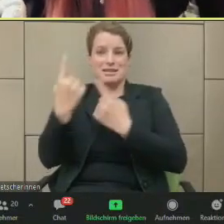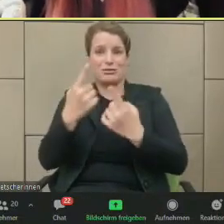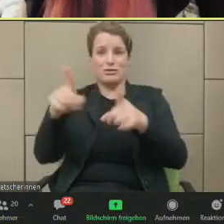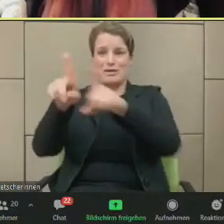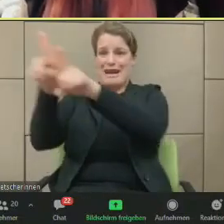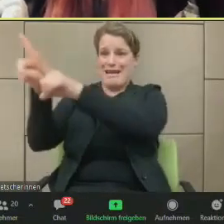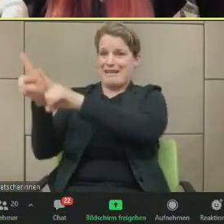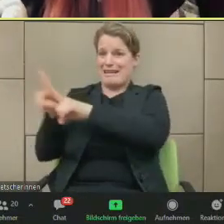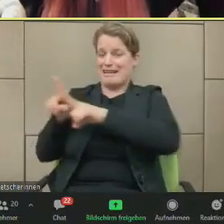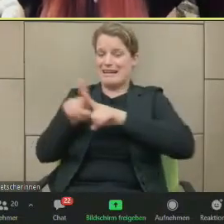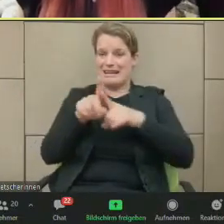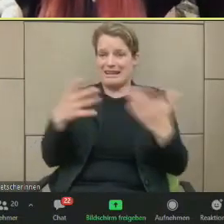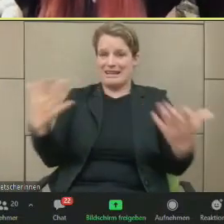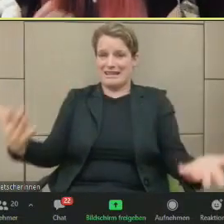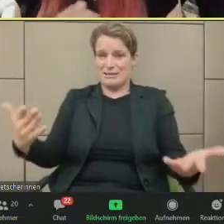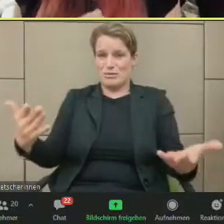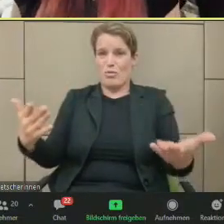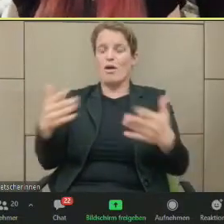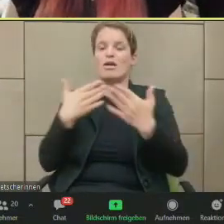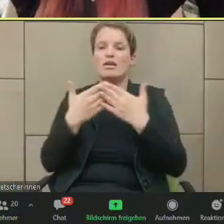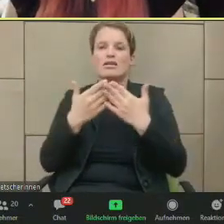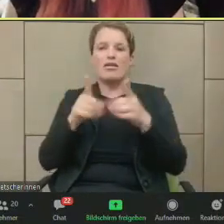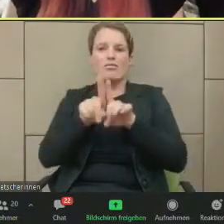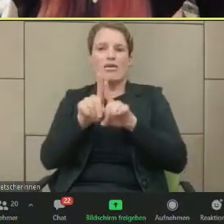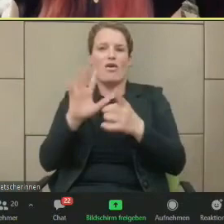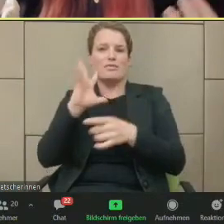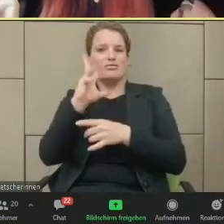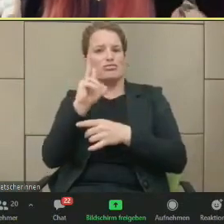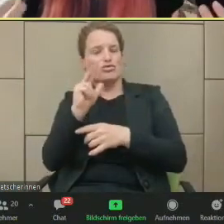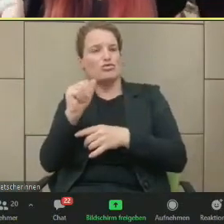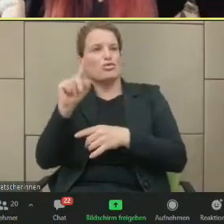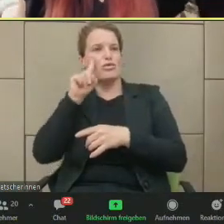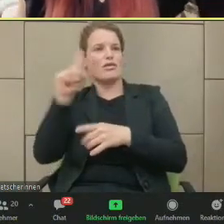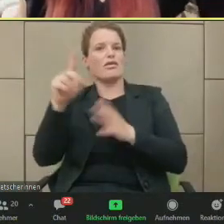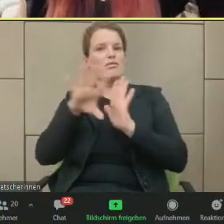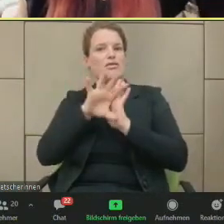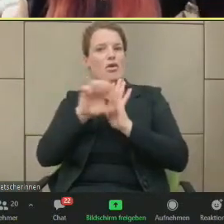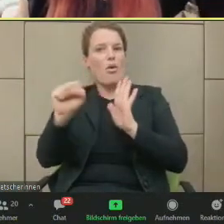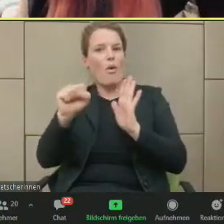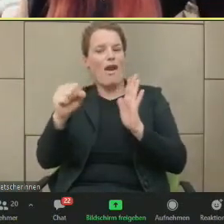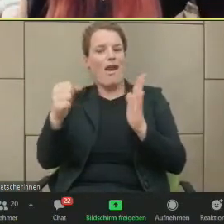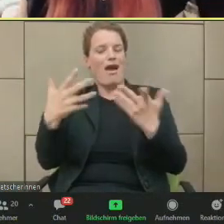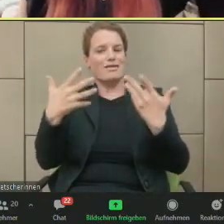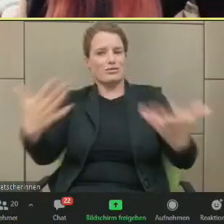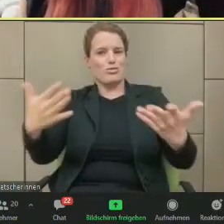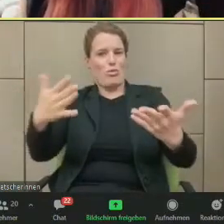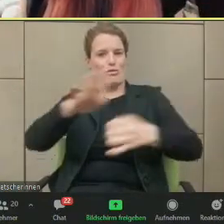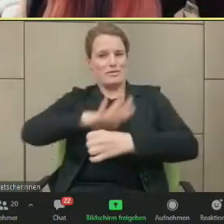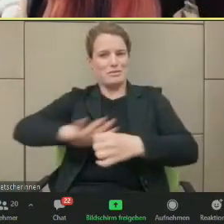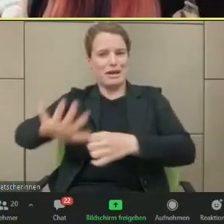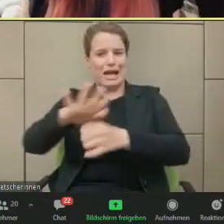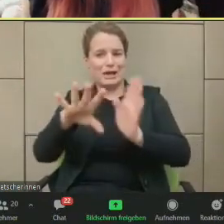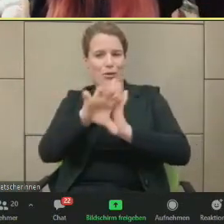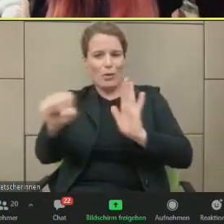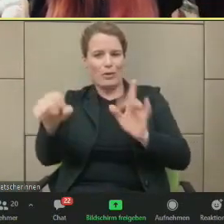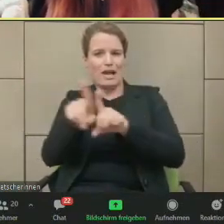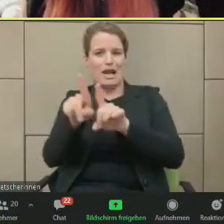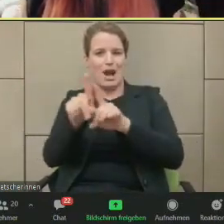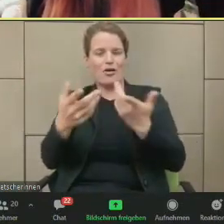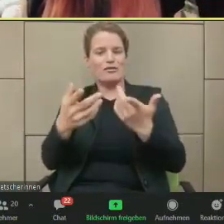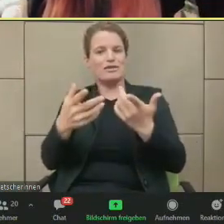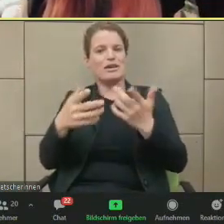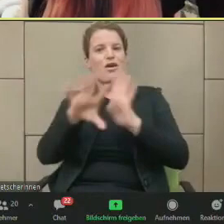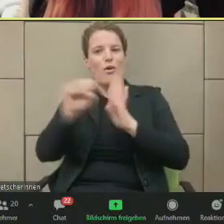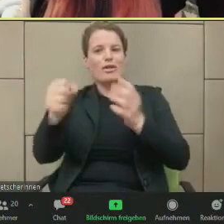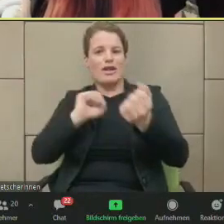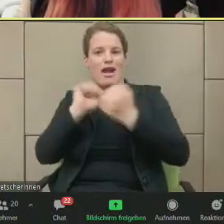mir. Und das ist auch das Schöne am Online-Sein und an diesem Online-Aktivismus ist, dass man wirklich merkt, ich bin nicht alleine im Boot